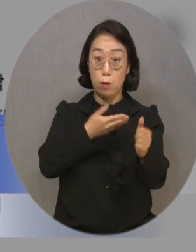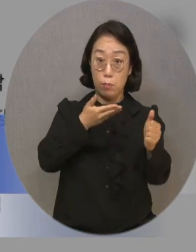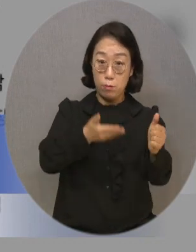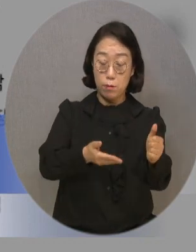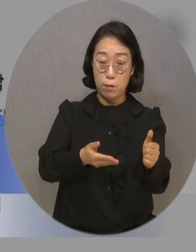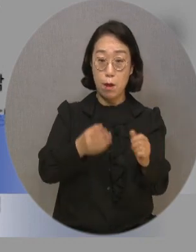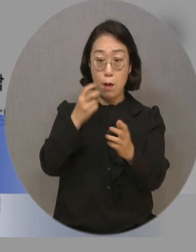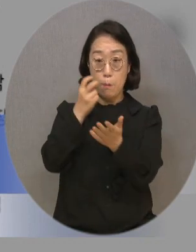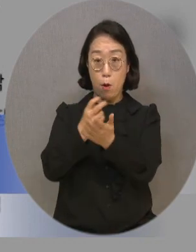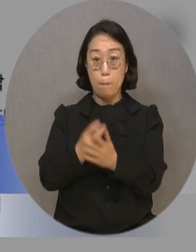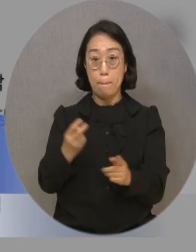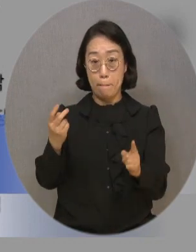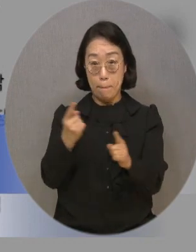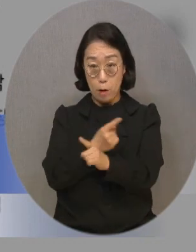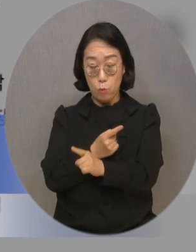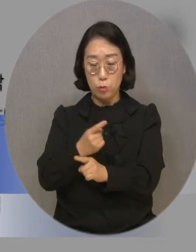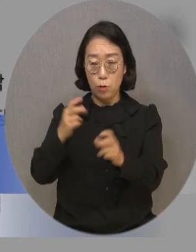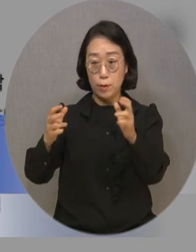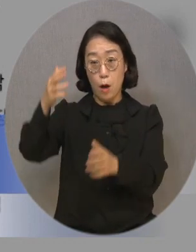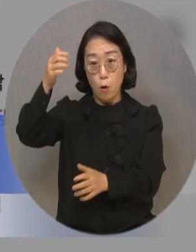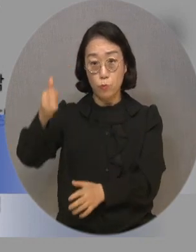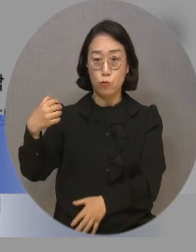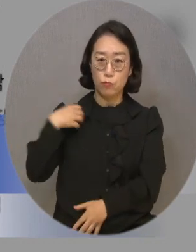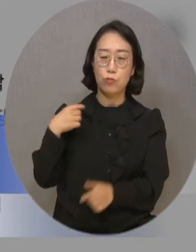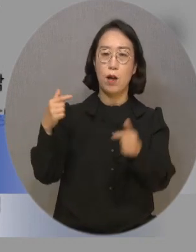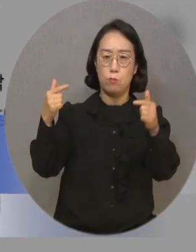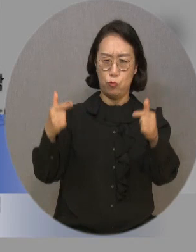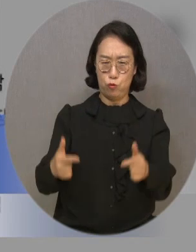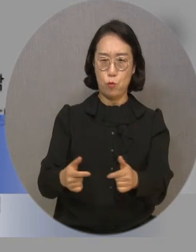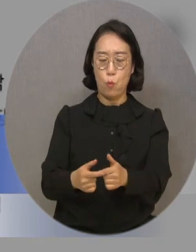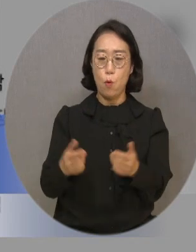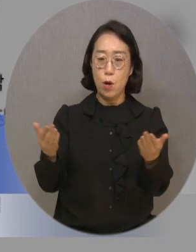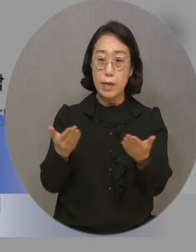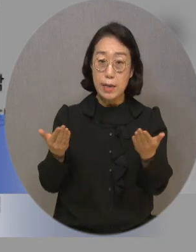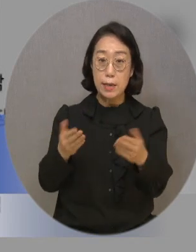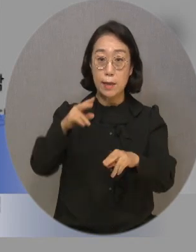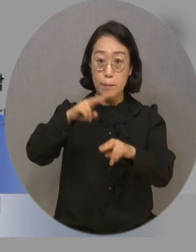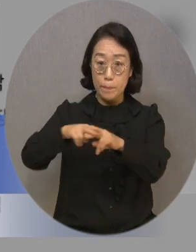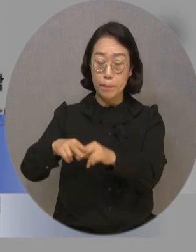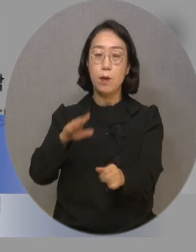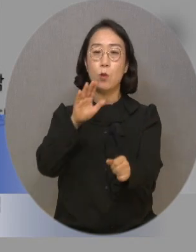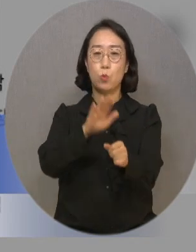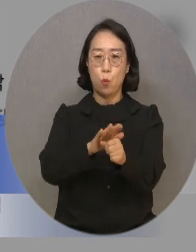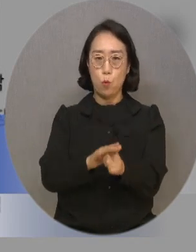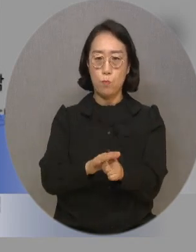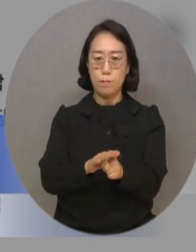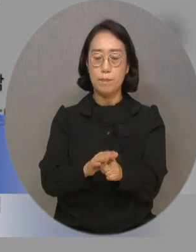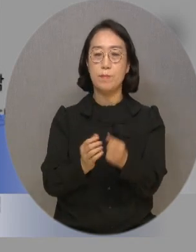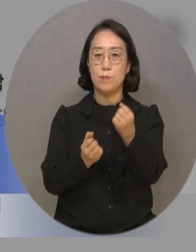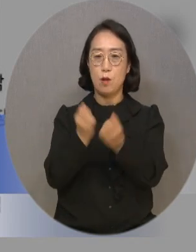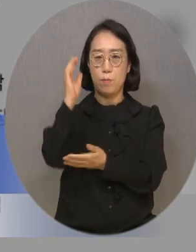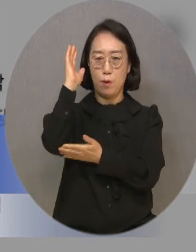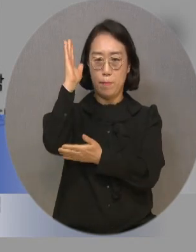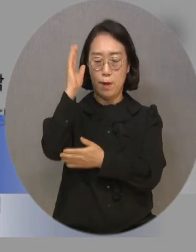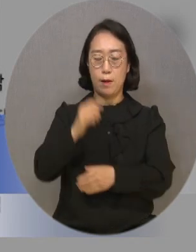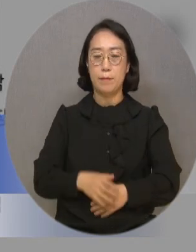통해 사업주의 부담이 줄고 장애인의 업무 적응에도 도움이 될 수 있을 것이라고 설명했습니다.